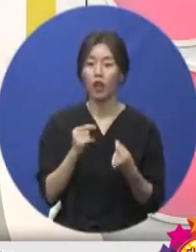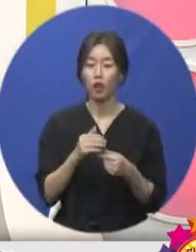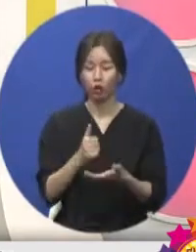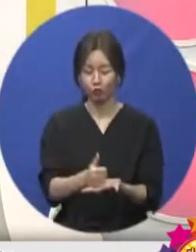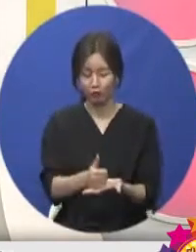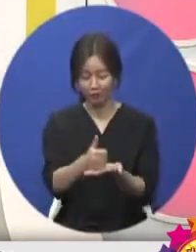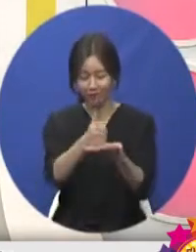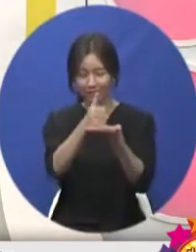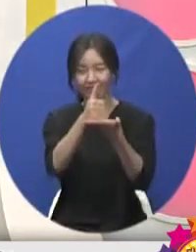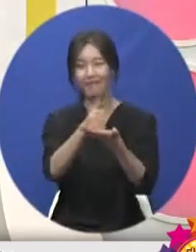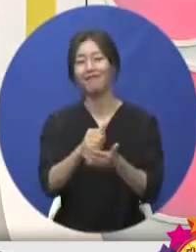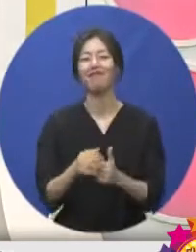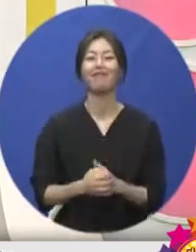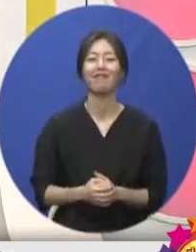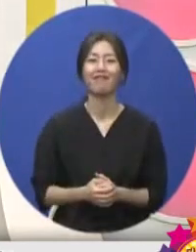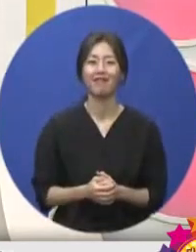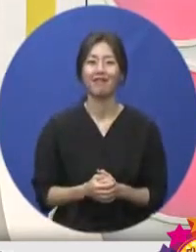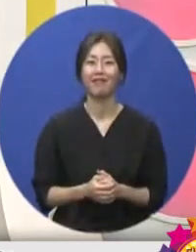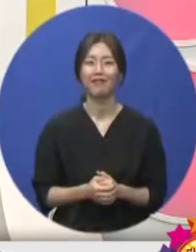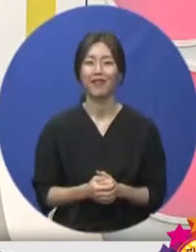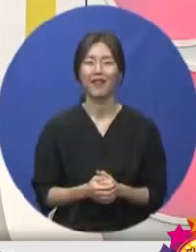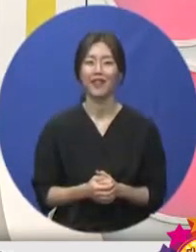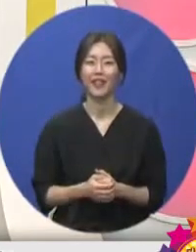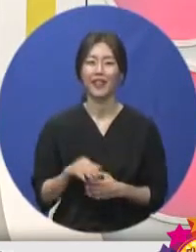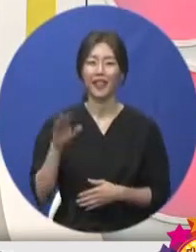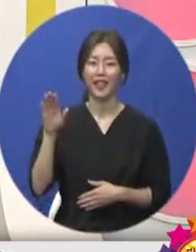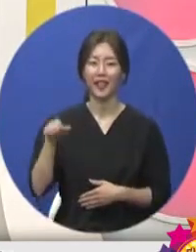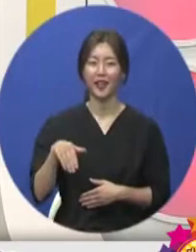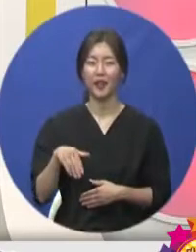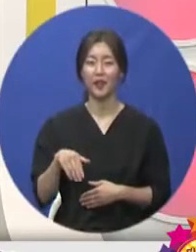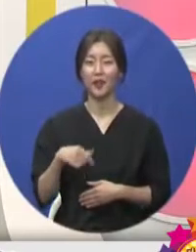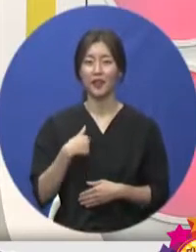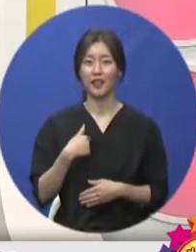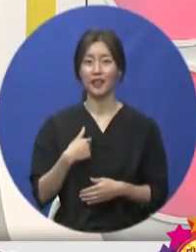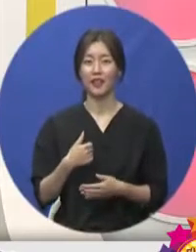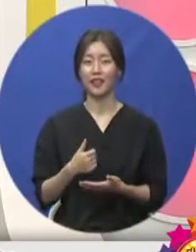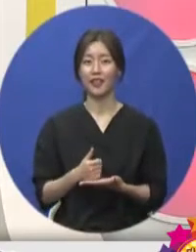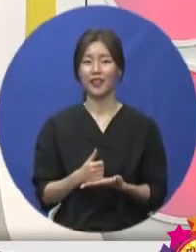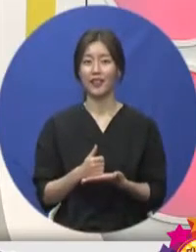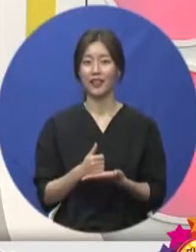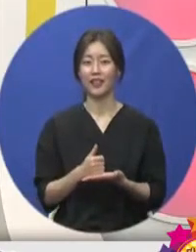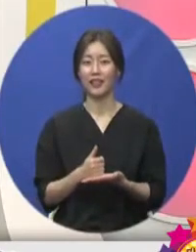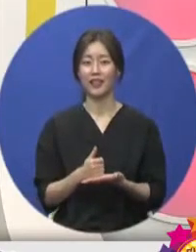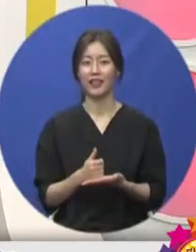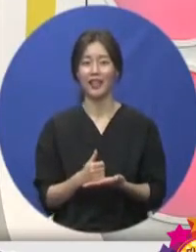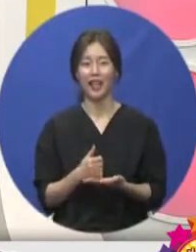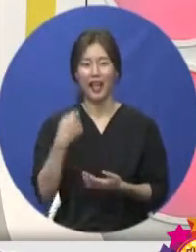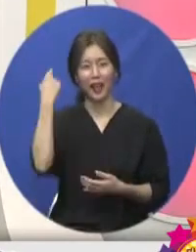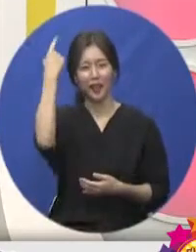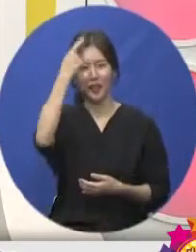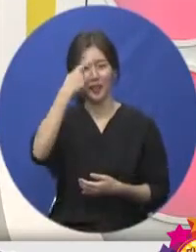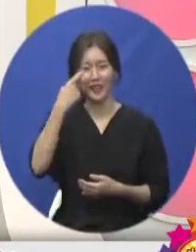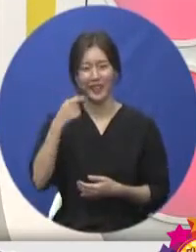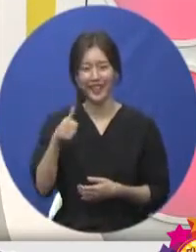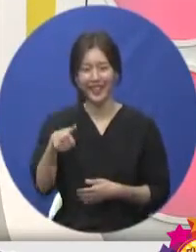존경합니다, 어르신. 아이고. 예. 아니, 아버님, 정수리가 너무 크게 보이네. 네, 정수리가.